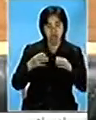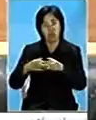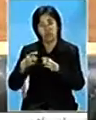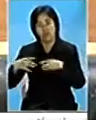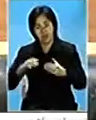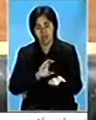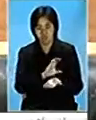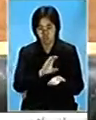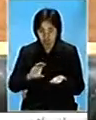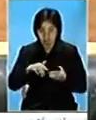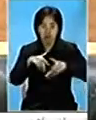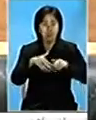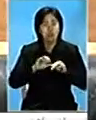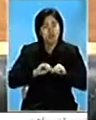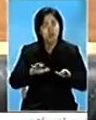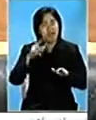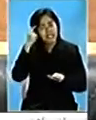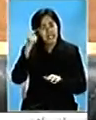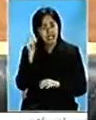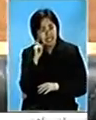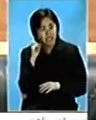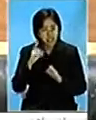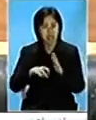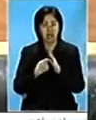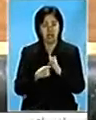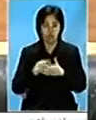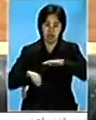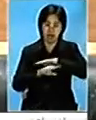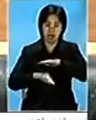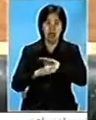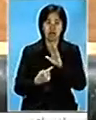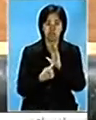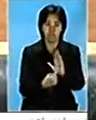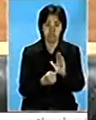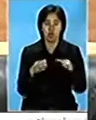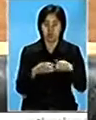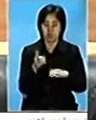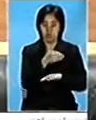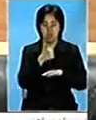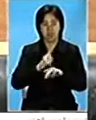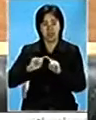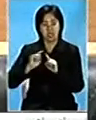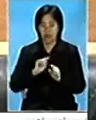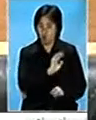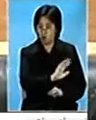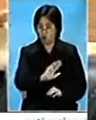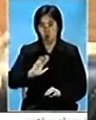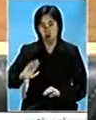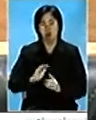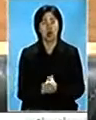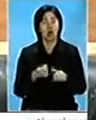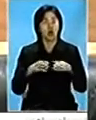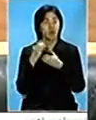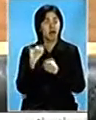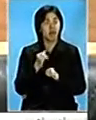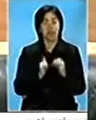ชาชนว่าจะเชื่อใครมันก็ต้องมีเหตุมีผลมีหลักฐานนะคะแต่ละพรรคการเมืองแต่เมื่อพรรคประชาธิปัตย์